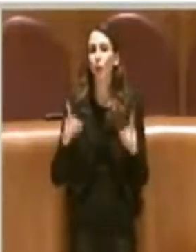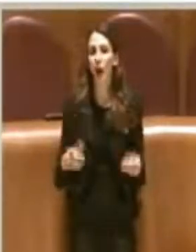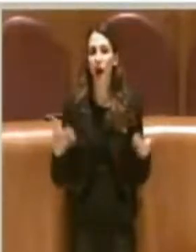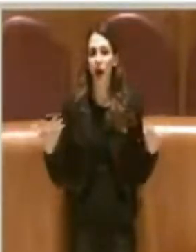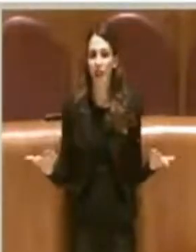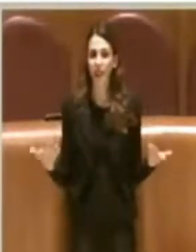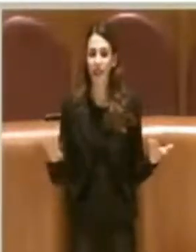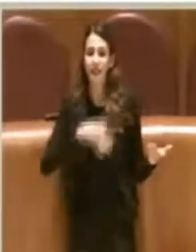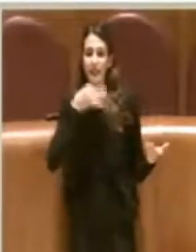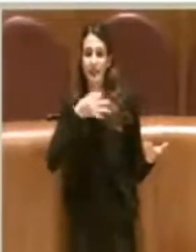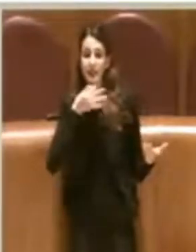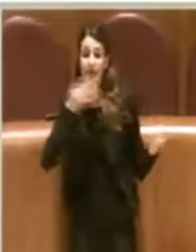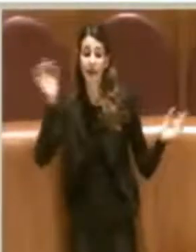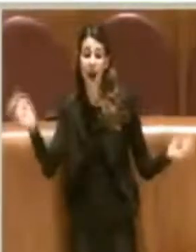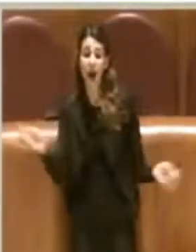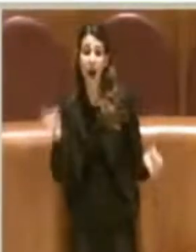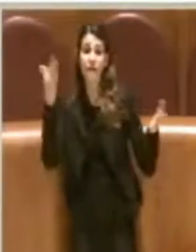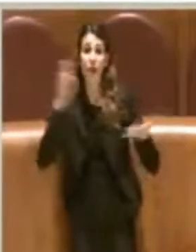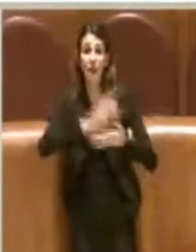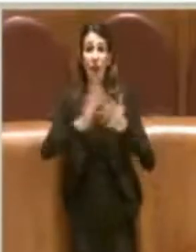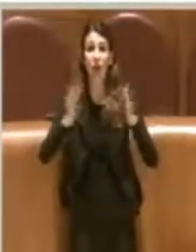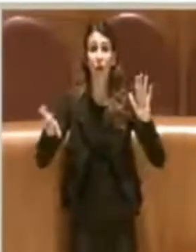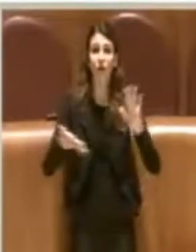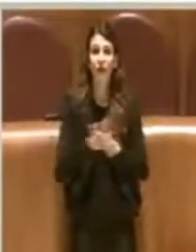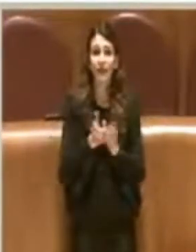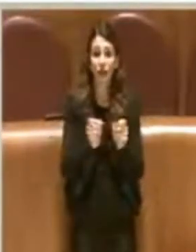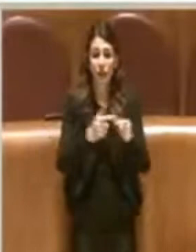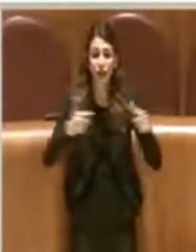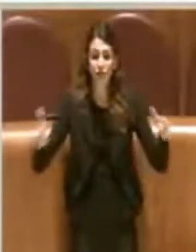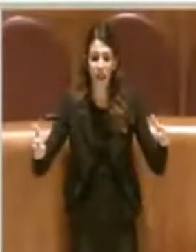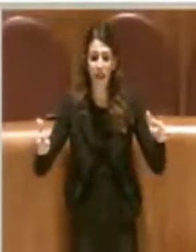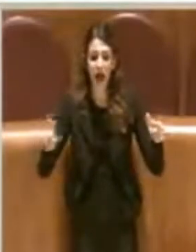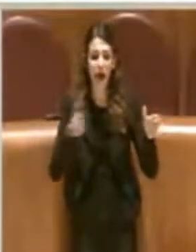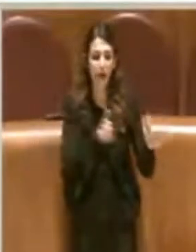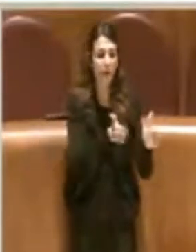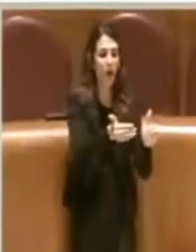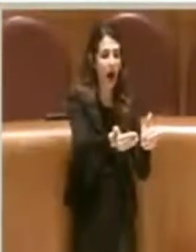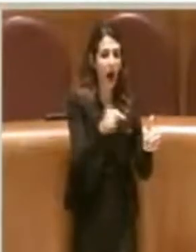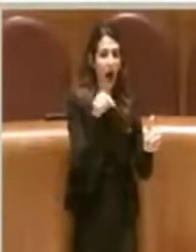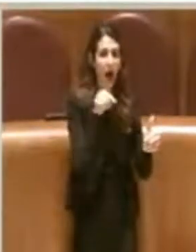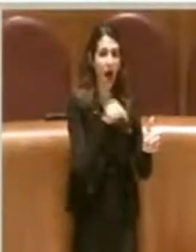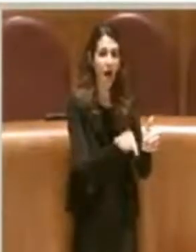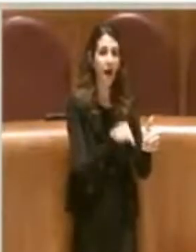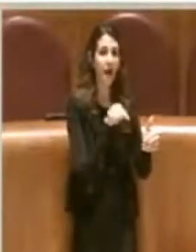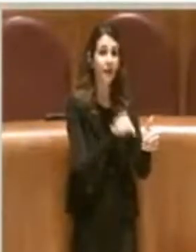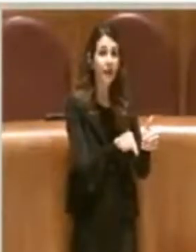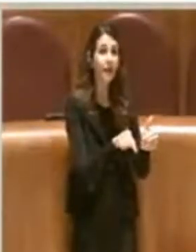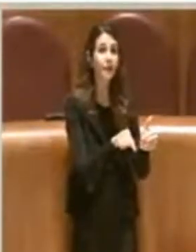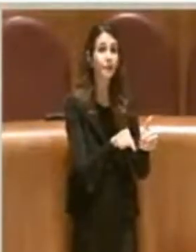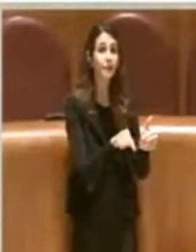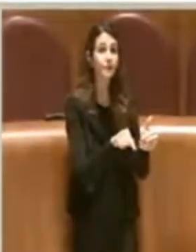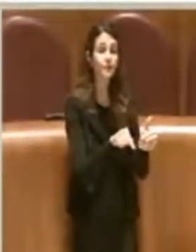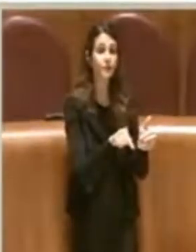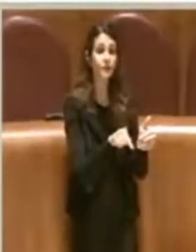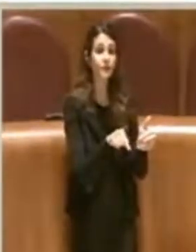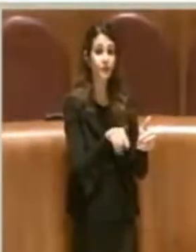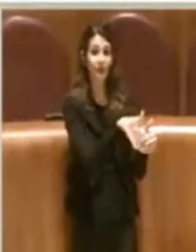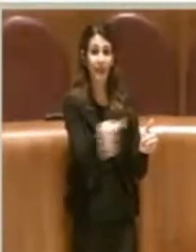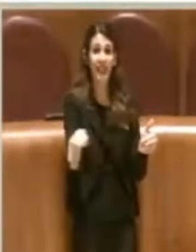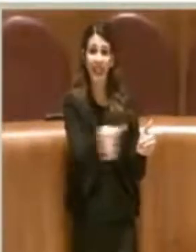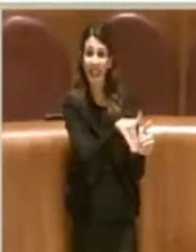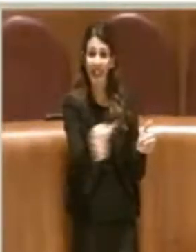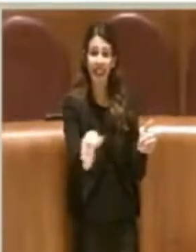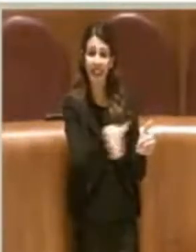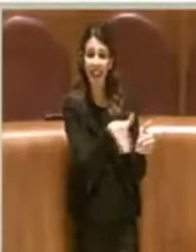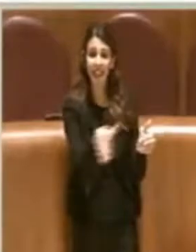magari delle convenzioni di porzioni di città di convenzioni urbanistiche che i cui diciamo indirizzi sono